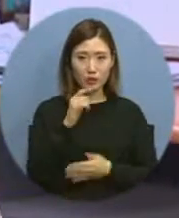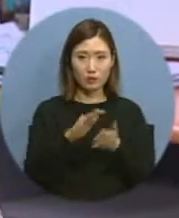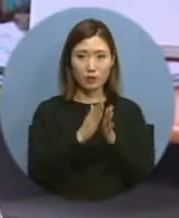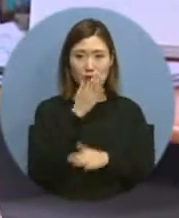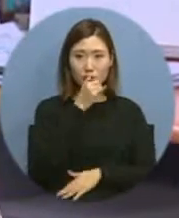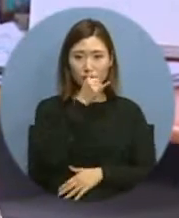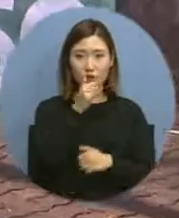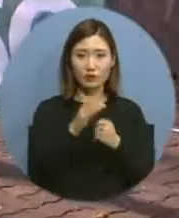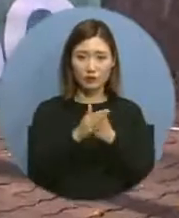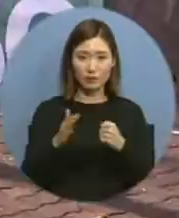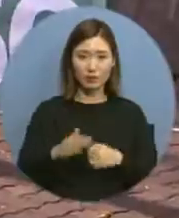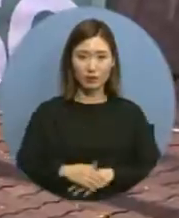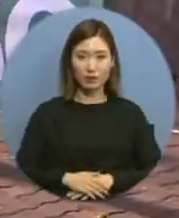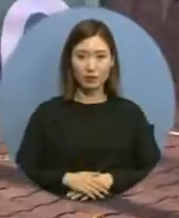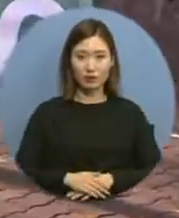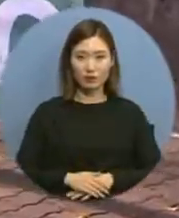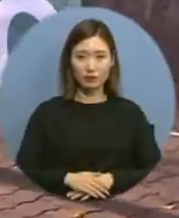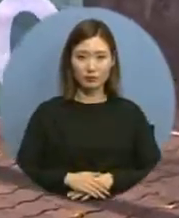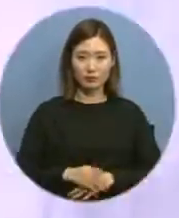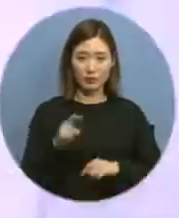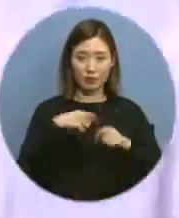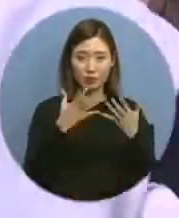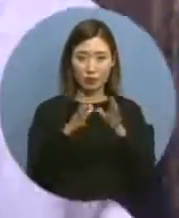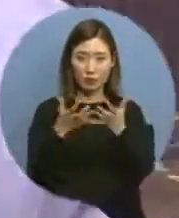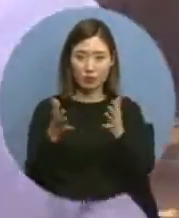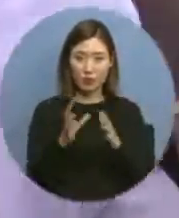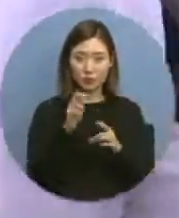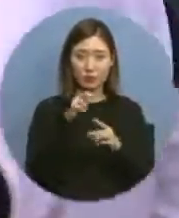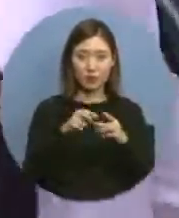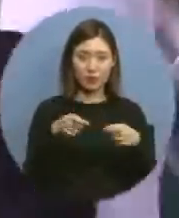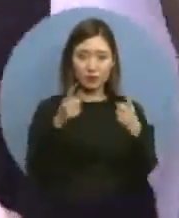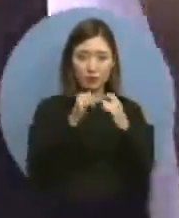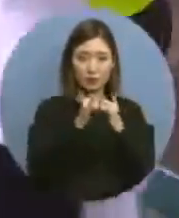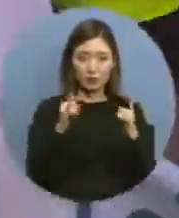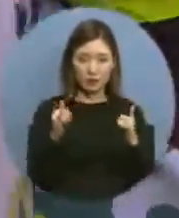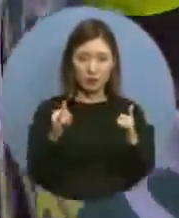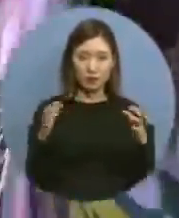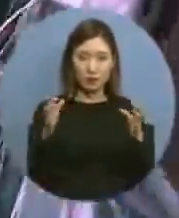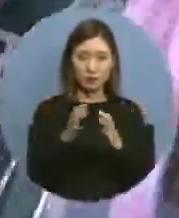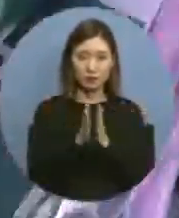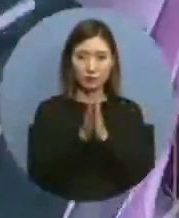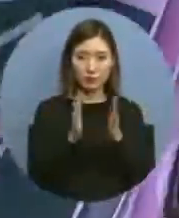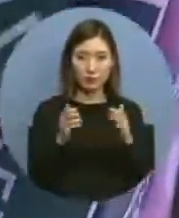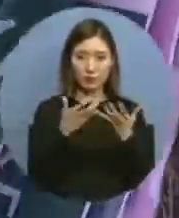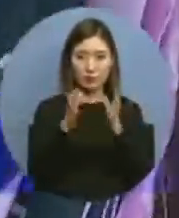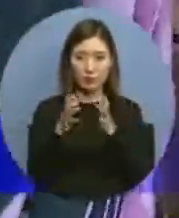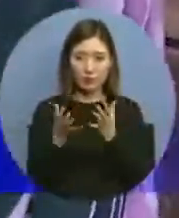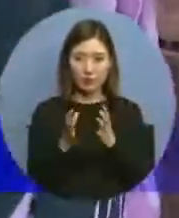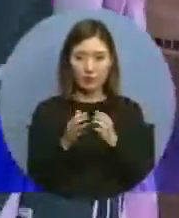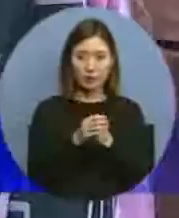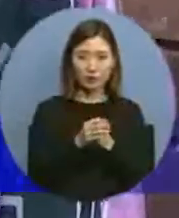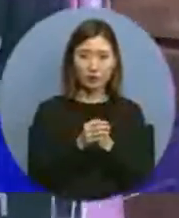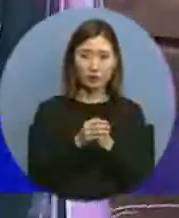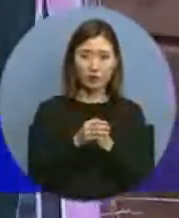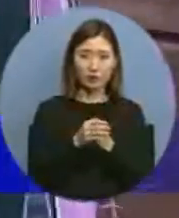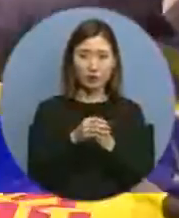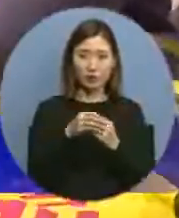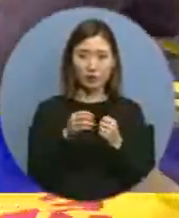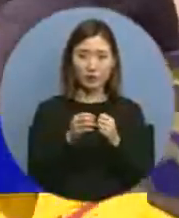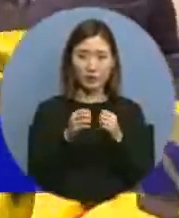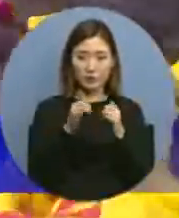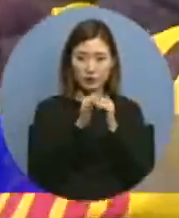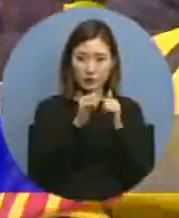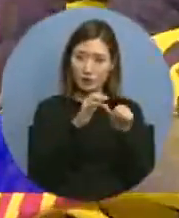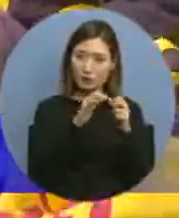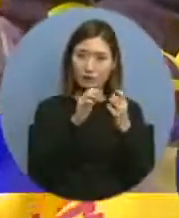있을 걸로 생각됩니다. 자치구 동주민센터별로 참여자를 모집해 실시합니다. 동별로 서너 명을 선정한 후 불법